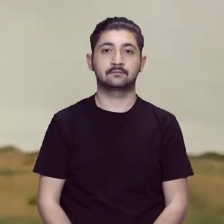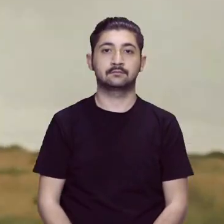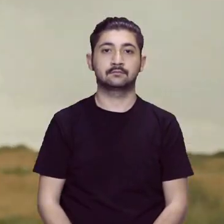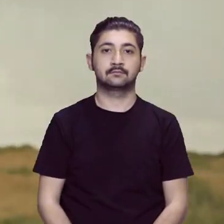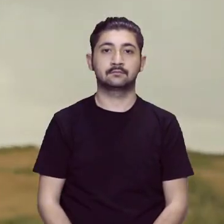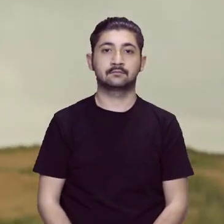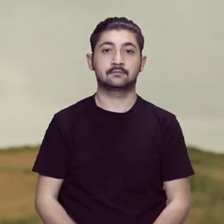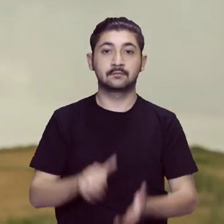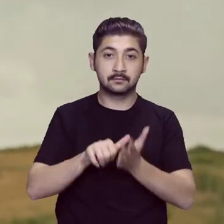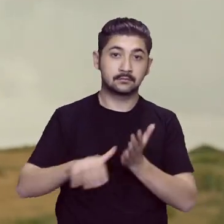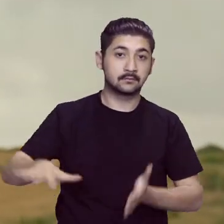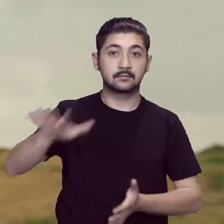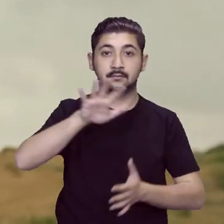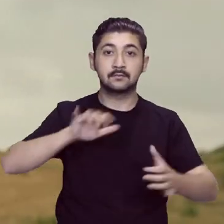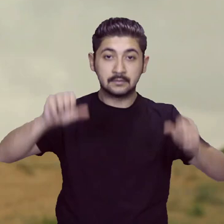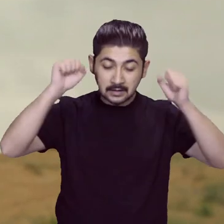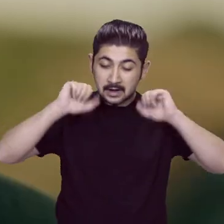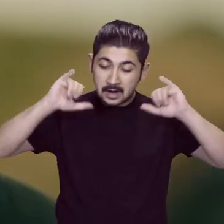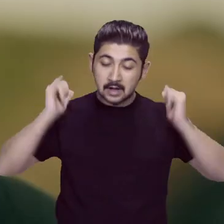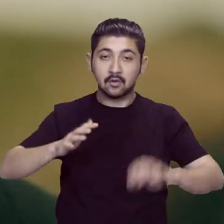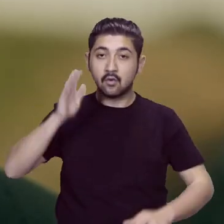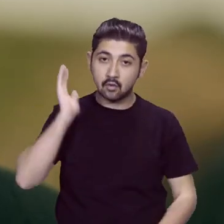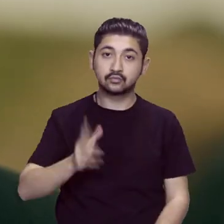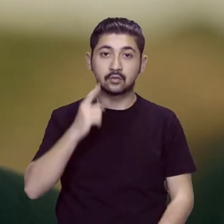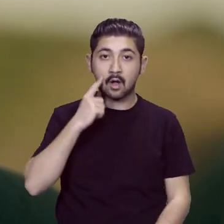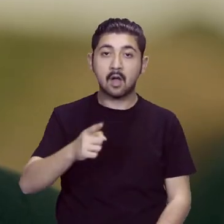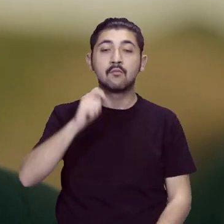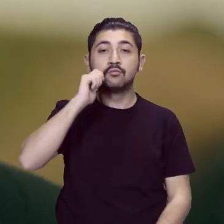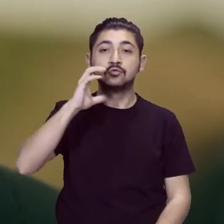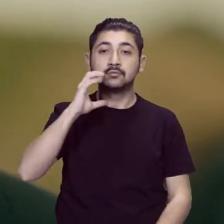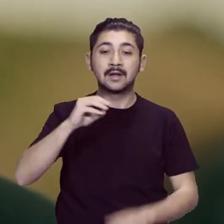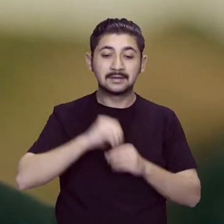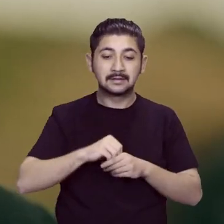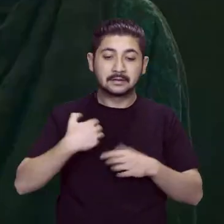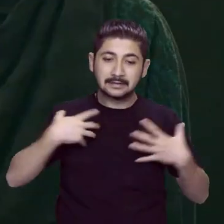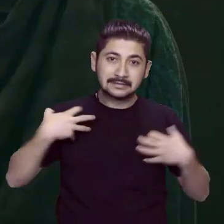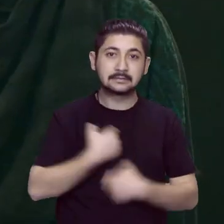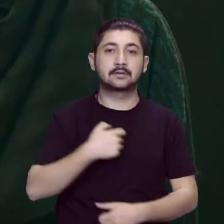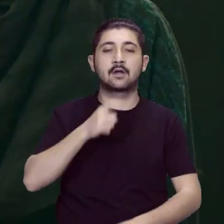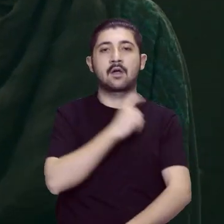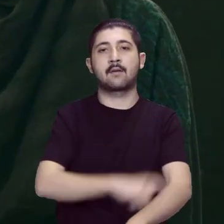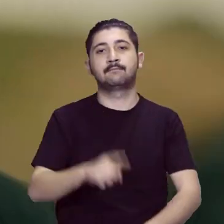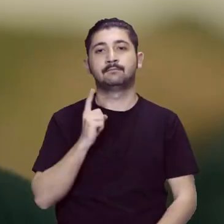toparlandı. Cümle alem omuzlarına yüklense dahi Müslümana yeis haramdır.